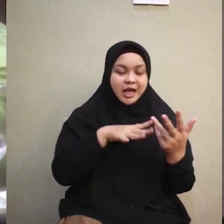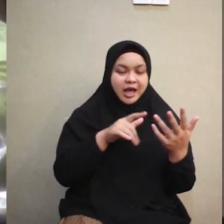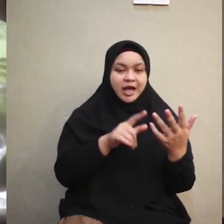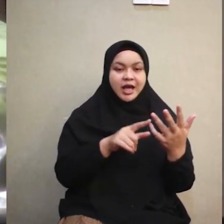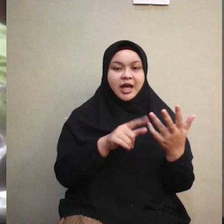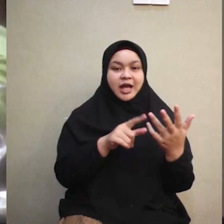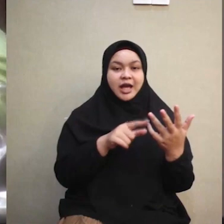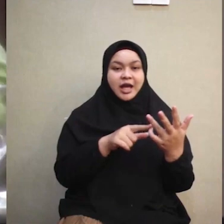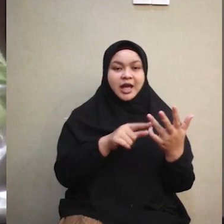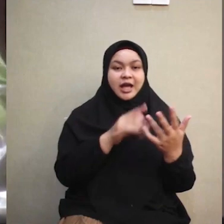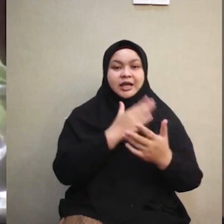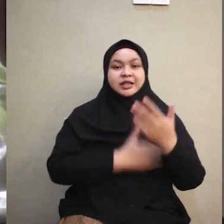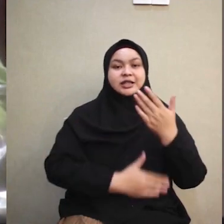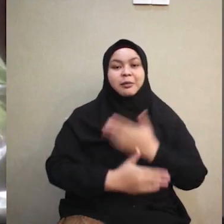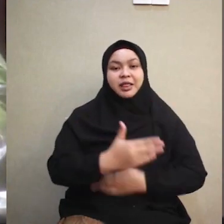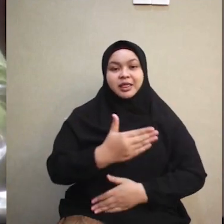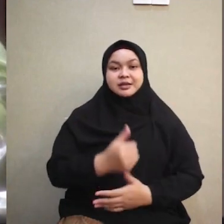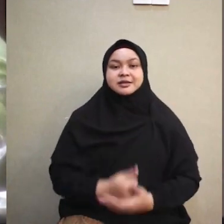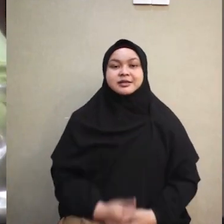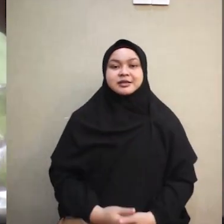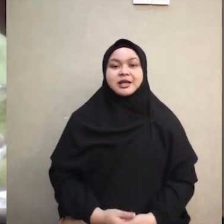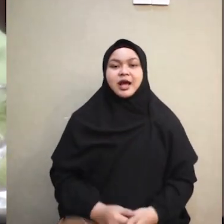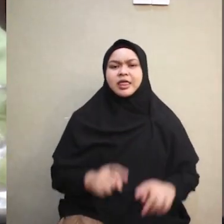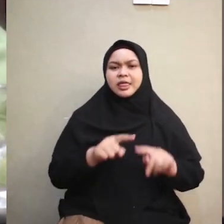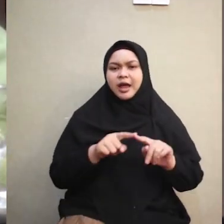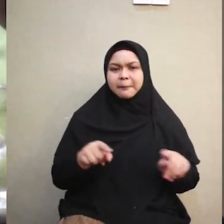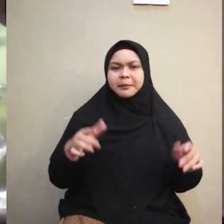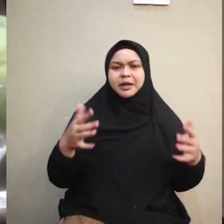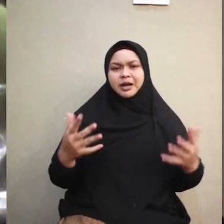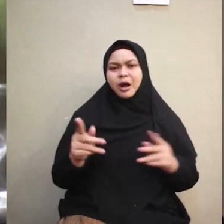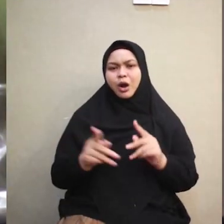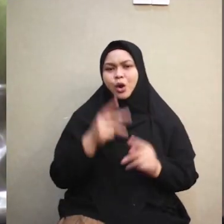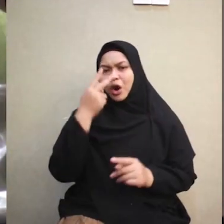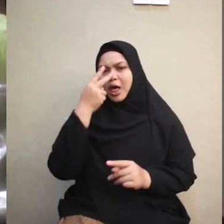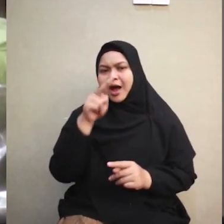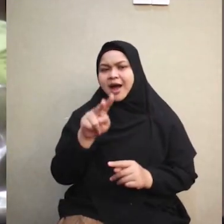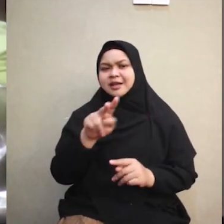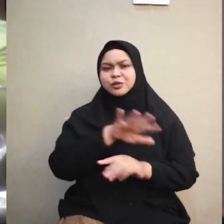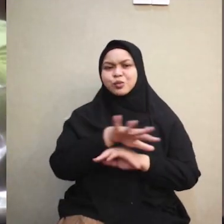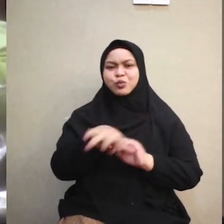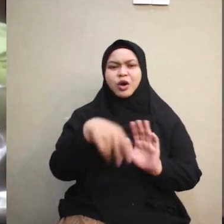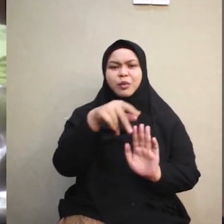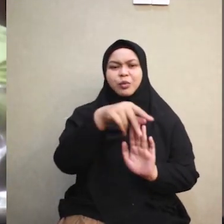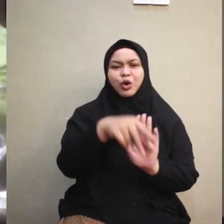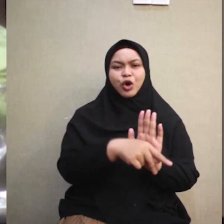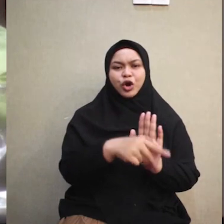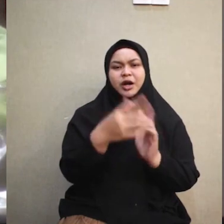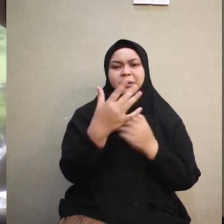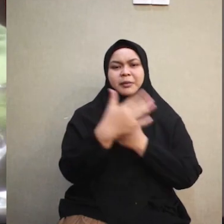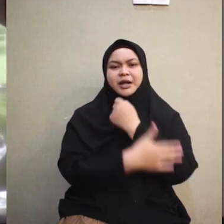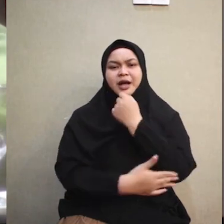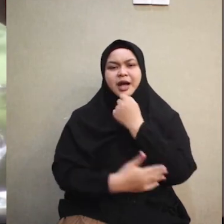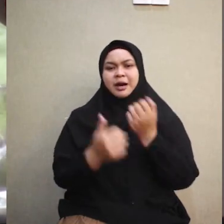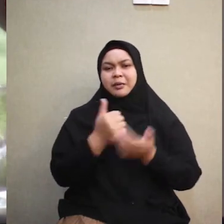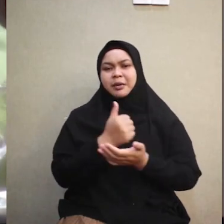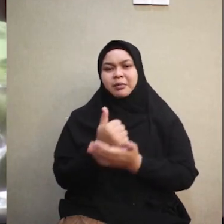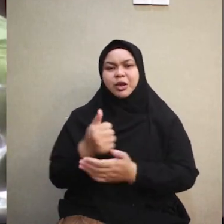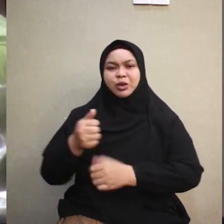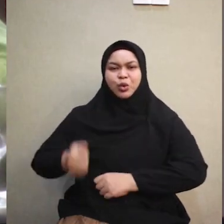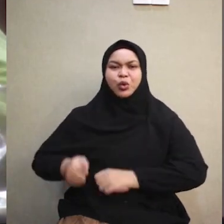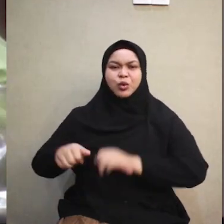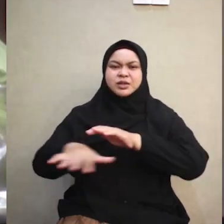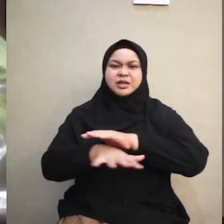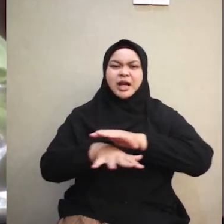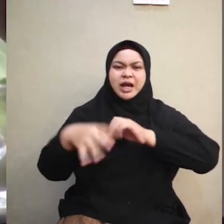penyandang disabilitas tapi kalau kita lihat semua program negara sampai pada bantuan hukum itu standarnya miskin